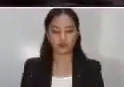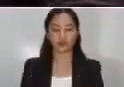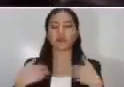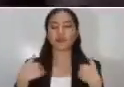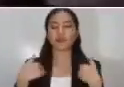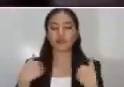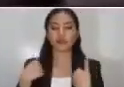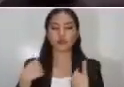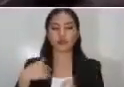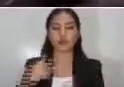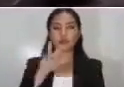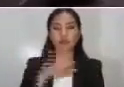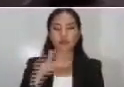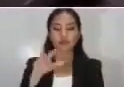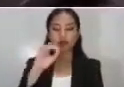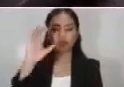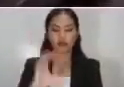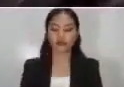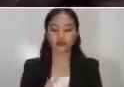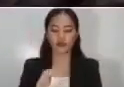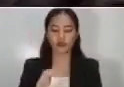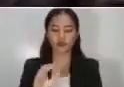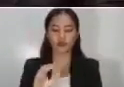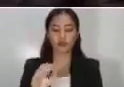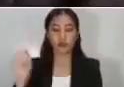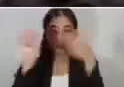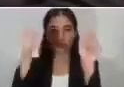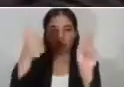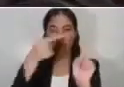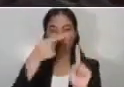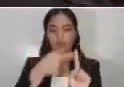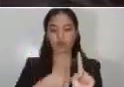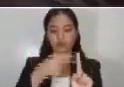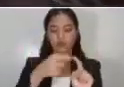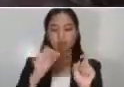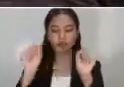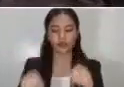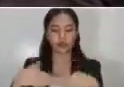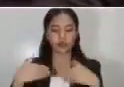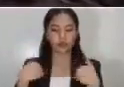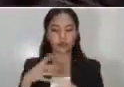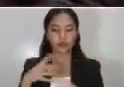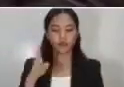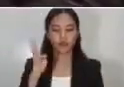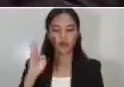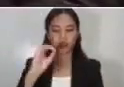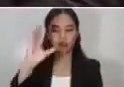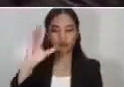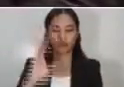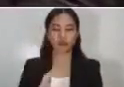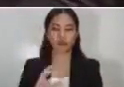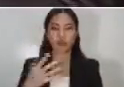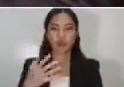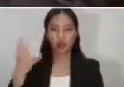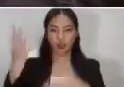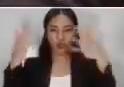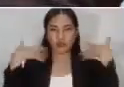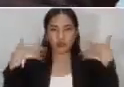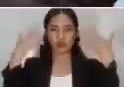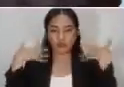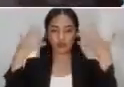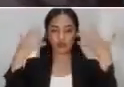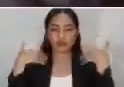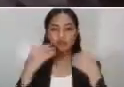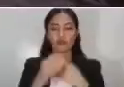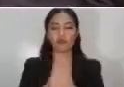Mindanao, lalo na dito sa Zamboanga Peninsula, BARMM, Soccsargent, Northern Mindanao, Caraga at Tabao Regions.